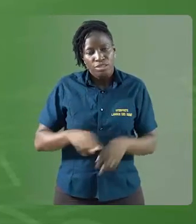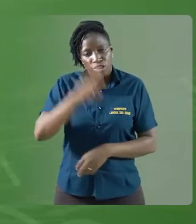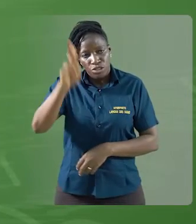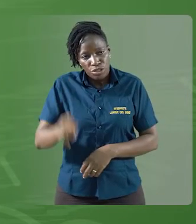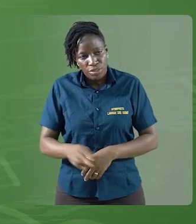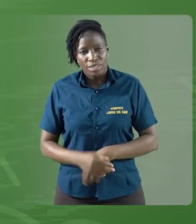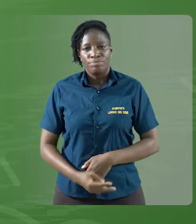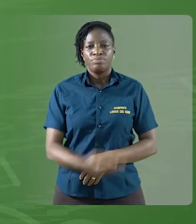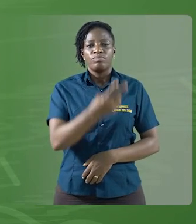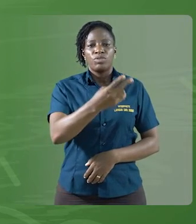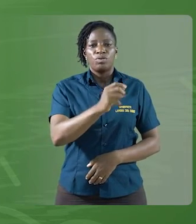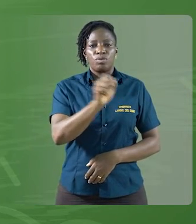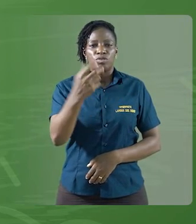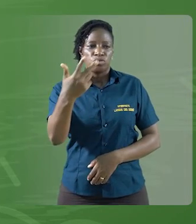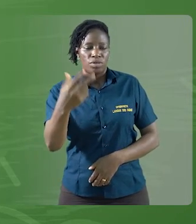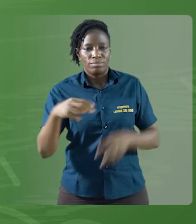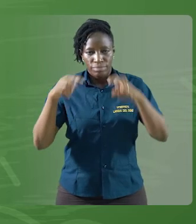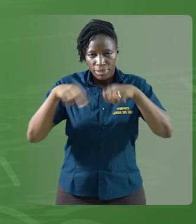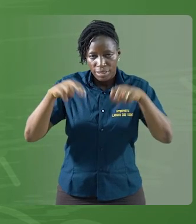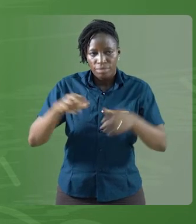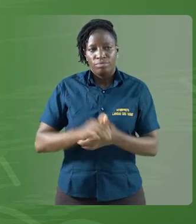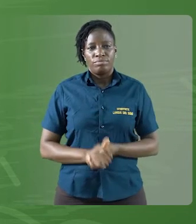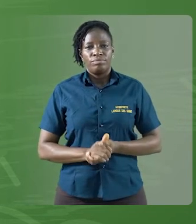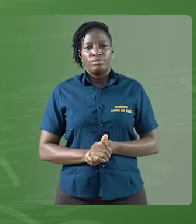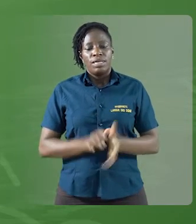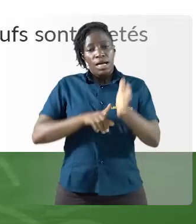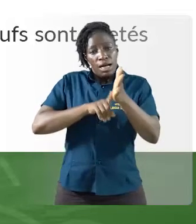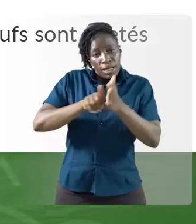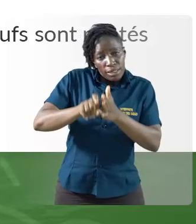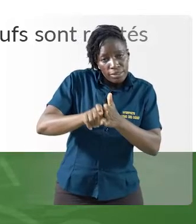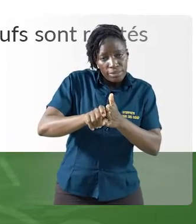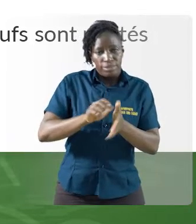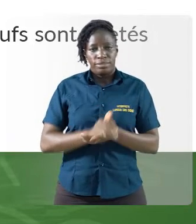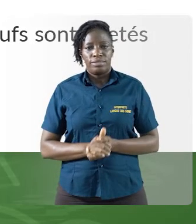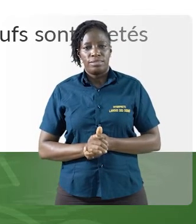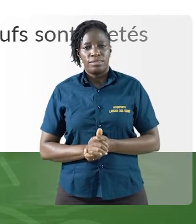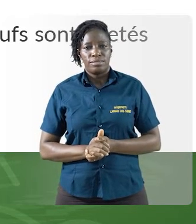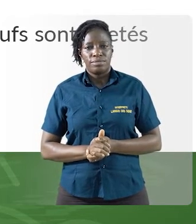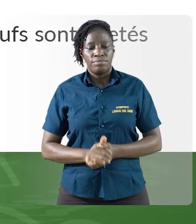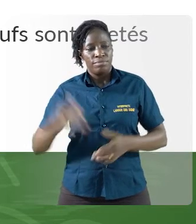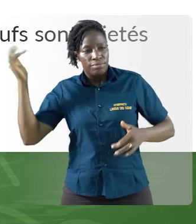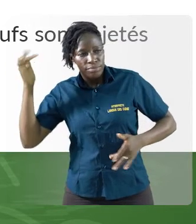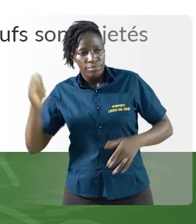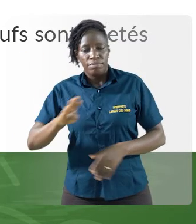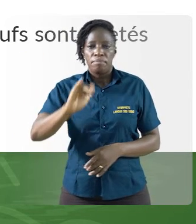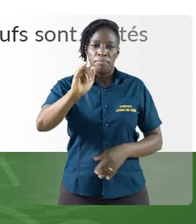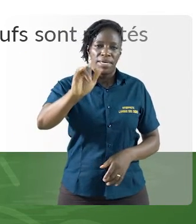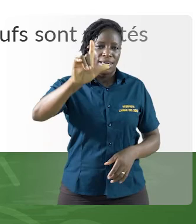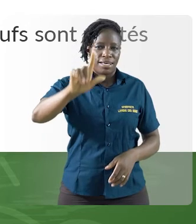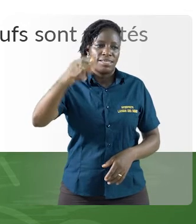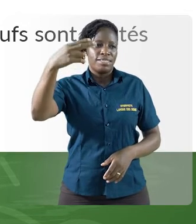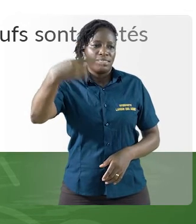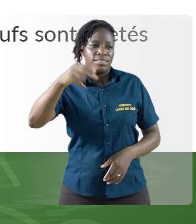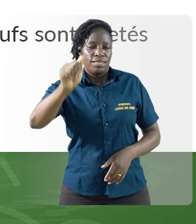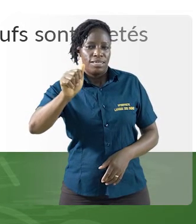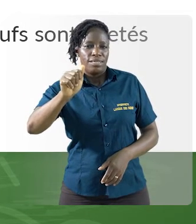notons 2-3 analyses. L'agent pathogène de la bilharziose se développe chez l'homme